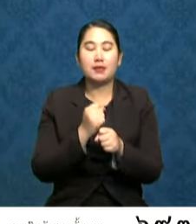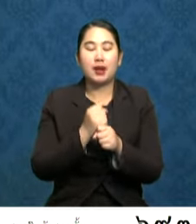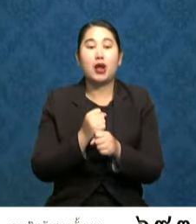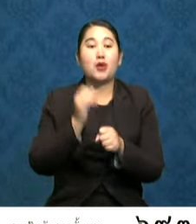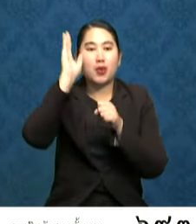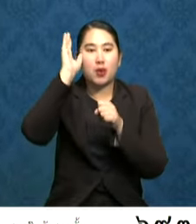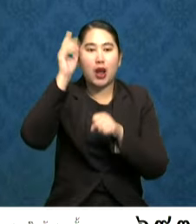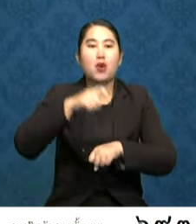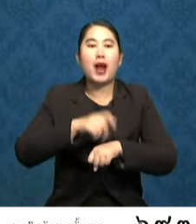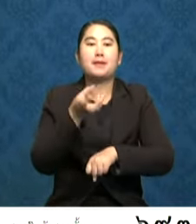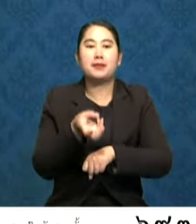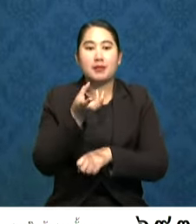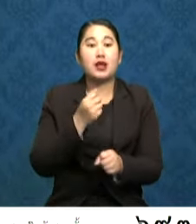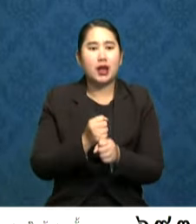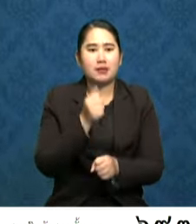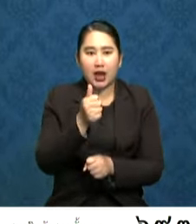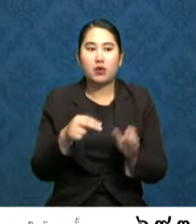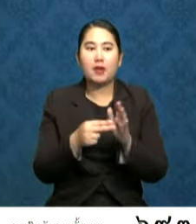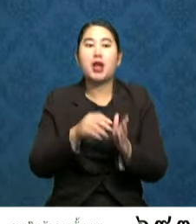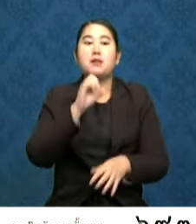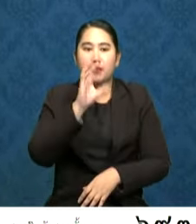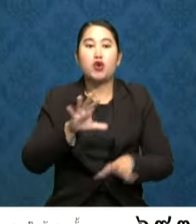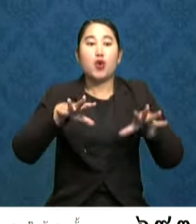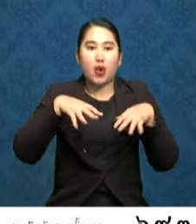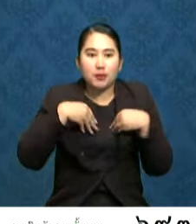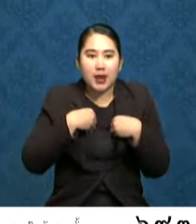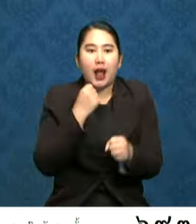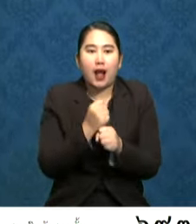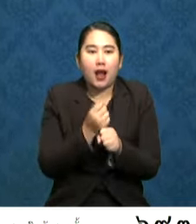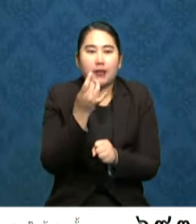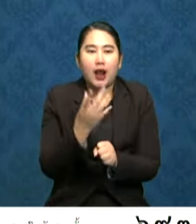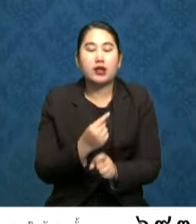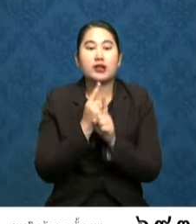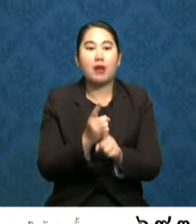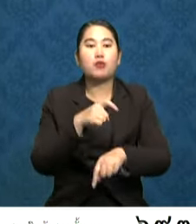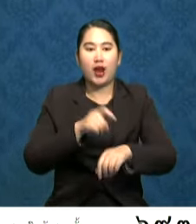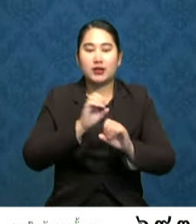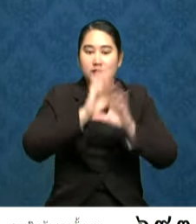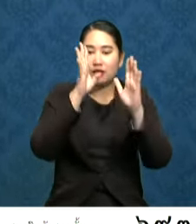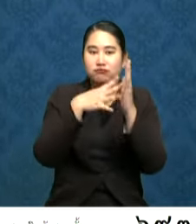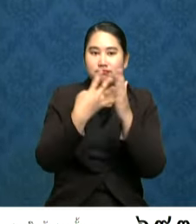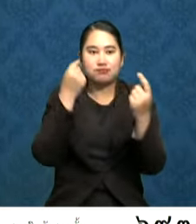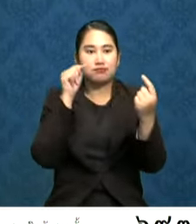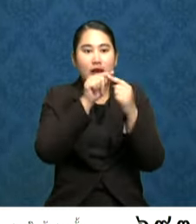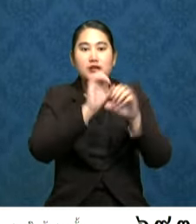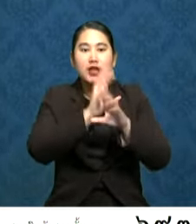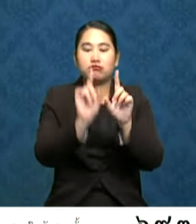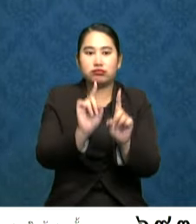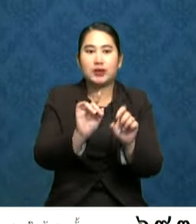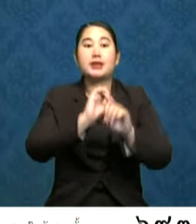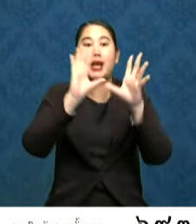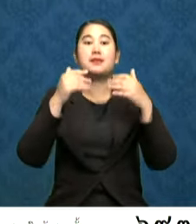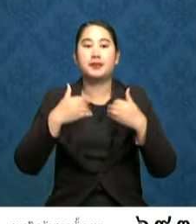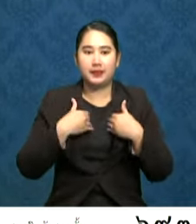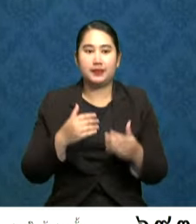ในระยะเวลาสั้นๆที่จะบอกสัญญาว่าท่านจะทำอะไรที่มีกรอบเวลาชัดเจนมีเป้าหมายชัดเจนมีตัวเลขชี้วัดชัดเจน